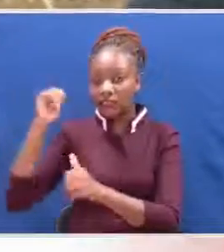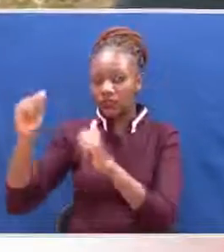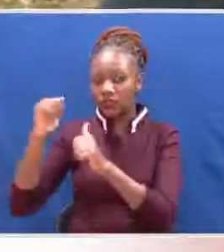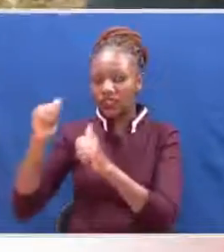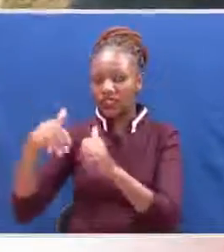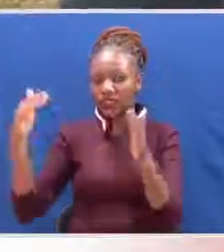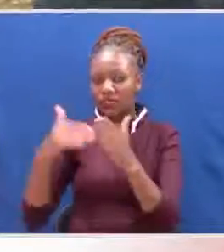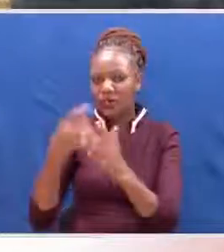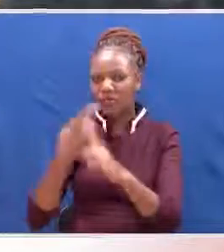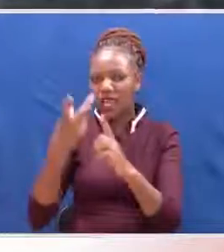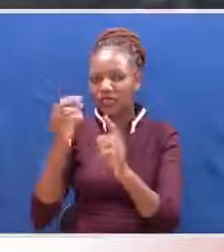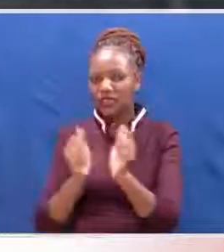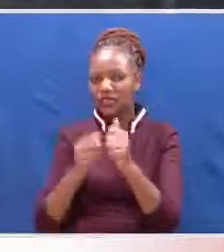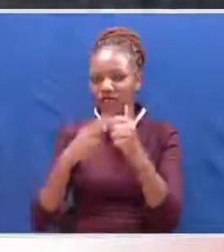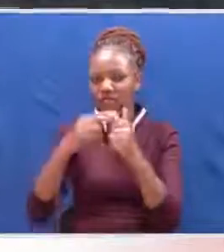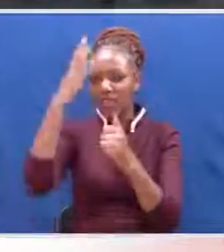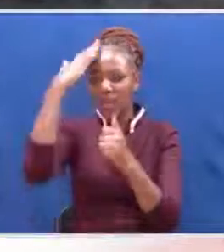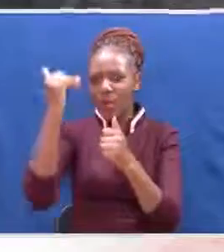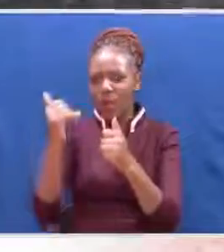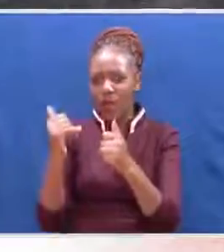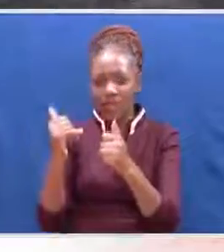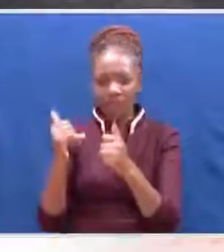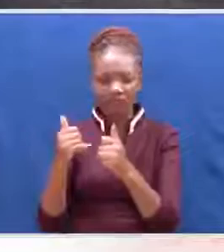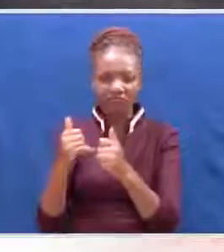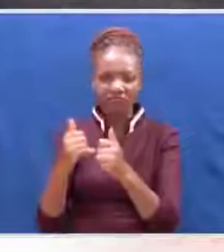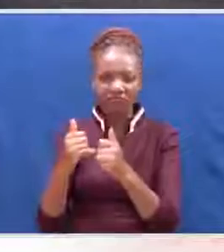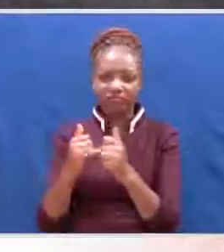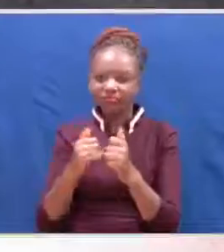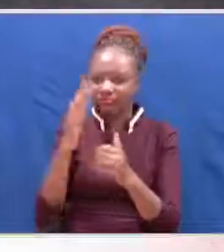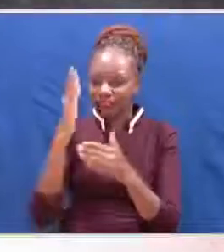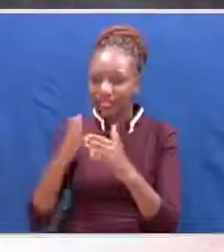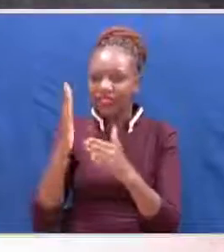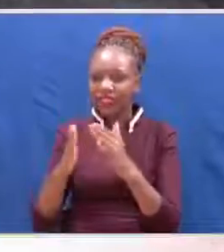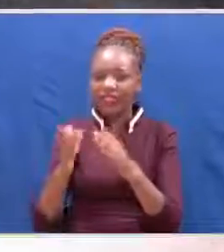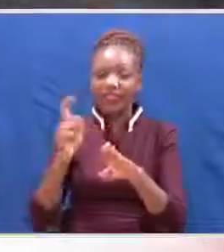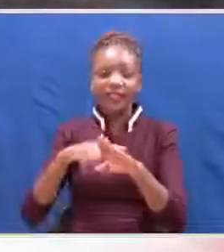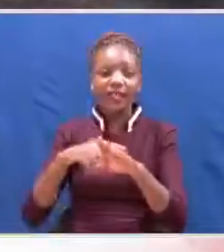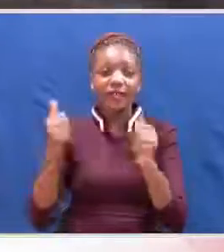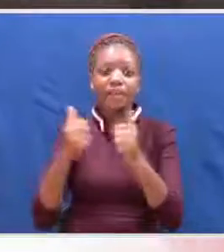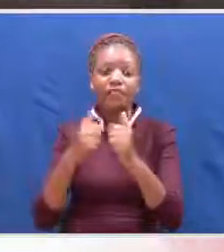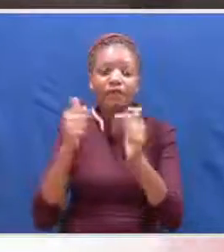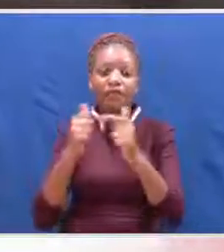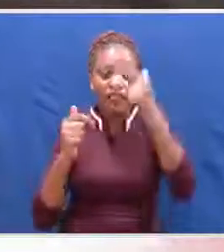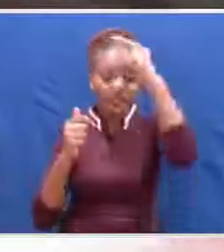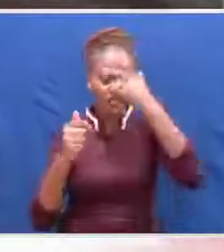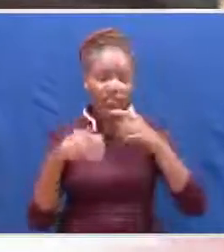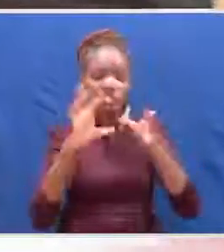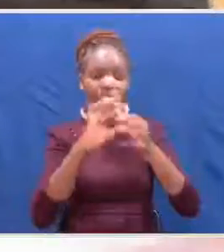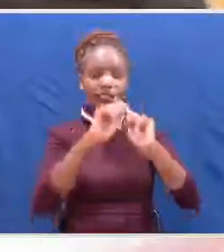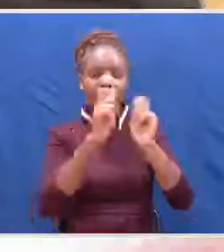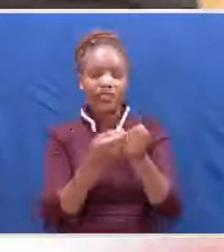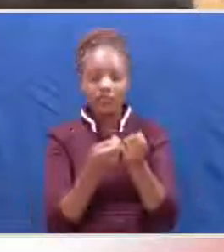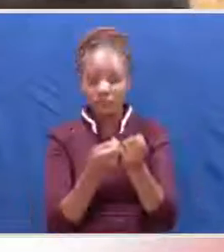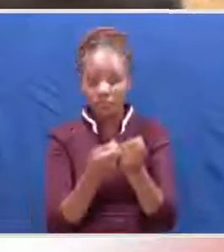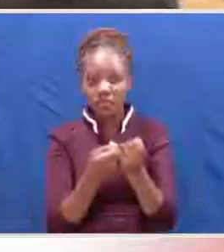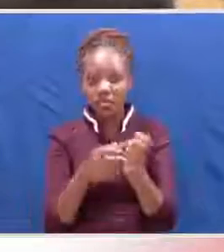in 2017 following a career-ending injury against Thika United at the Awendo Green Stadium, an injury